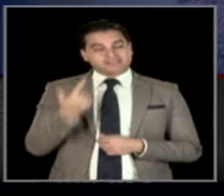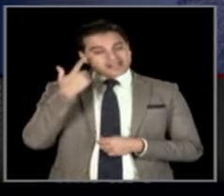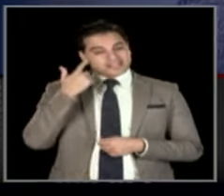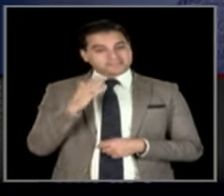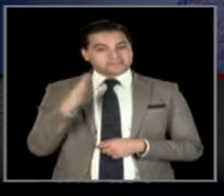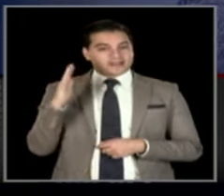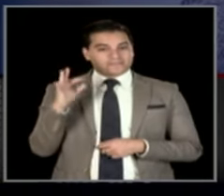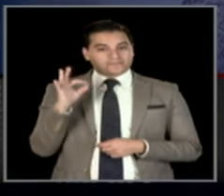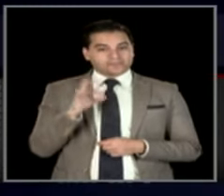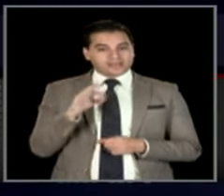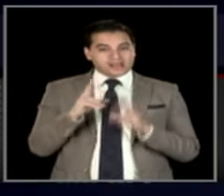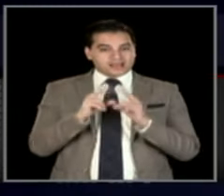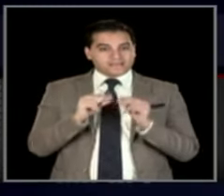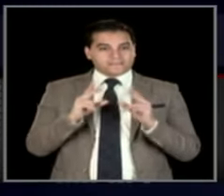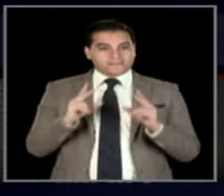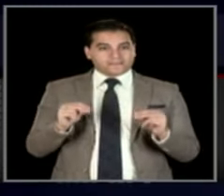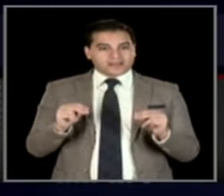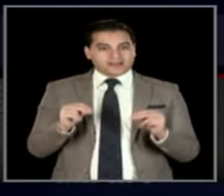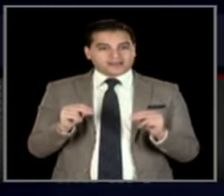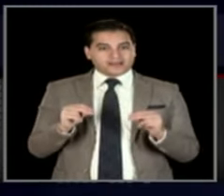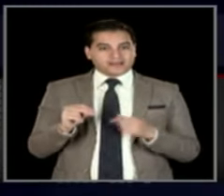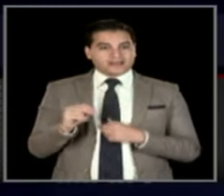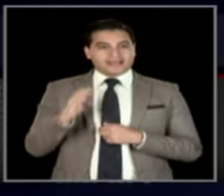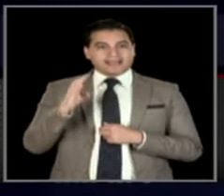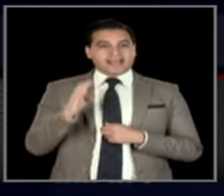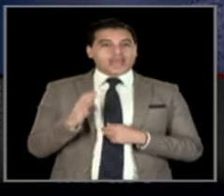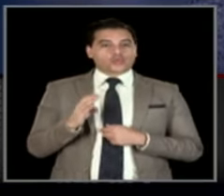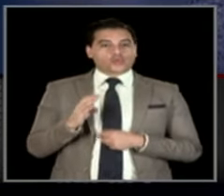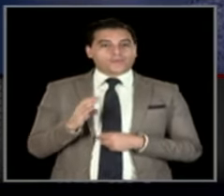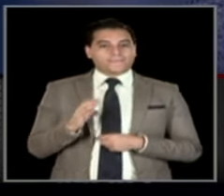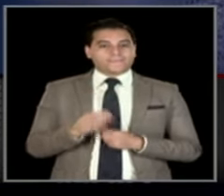إجابتك. لبنان. موجودة في جنوب